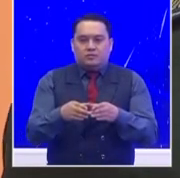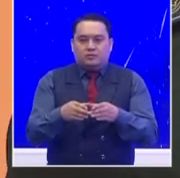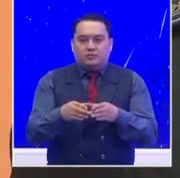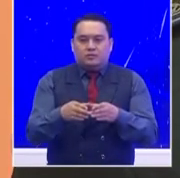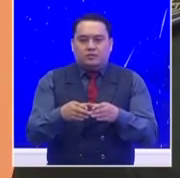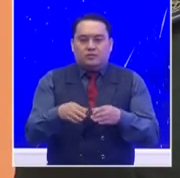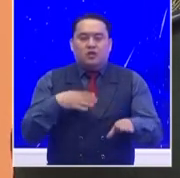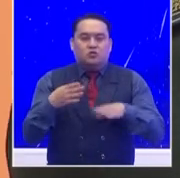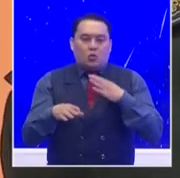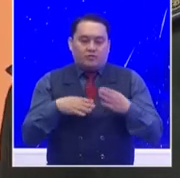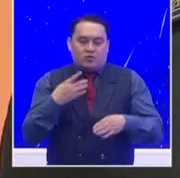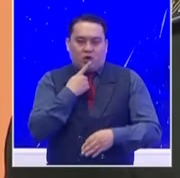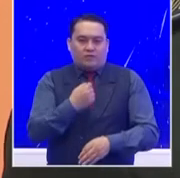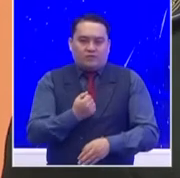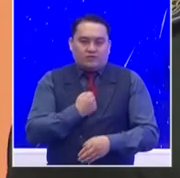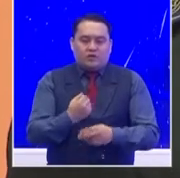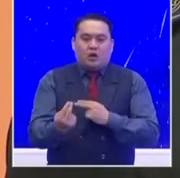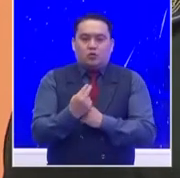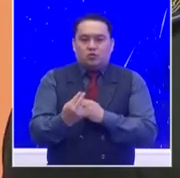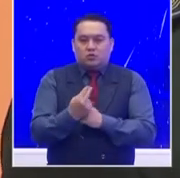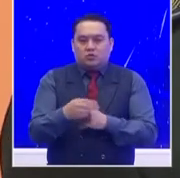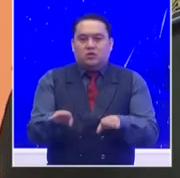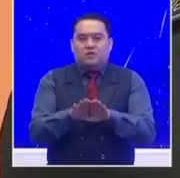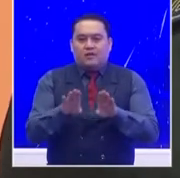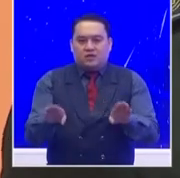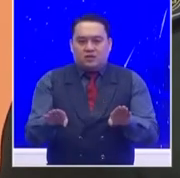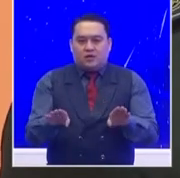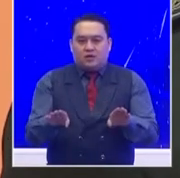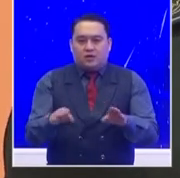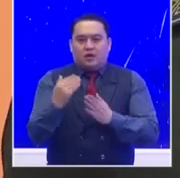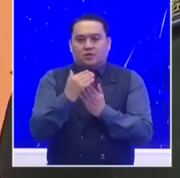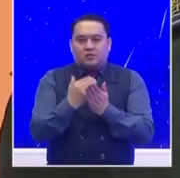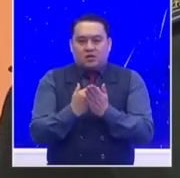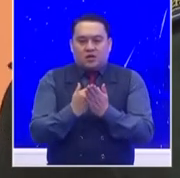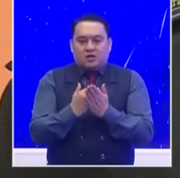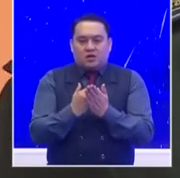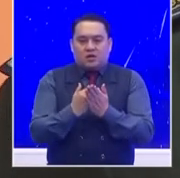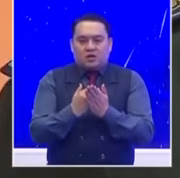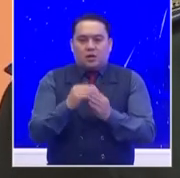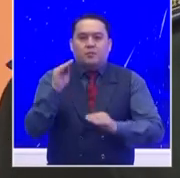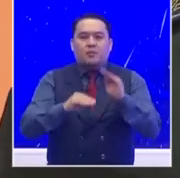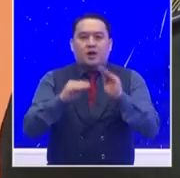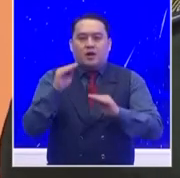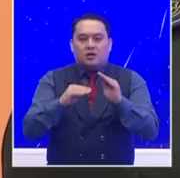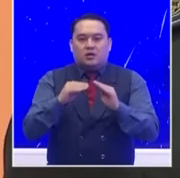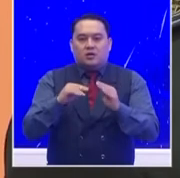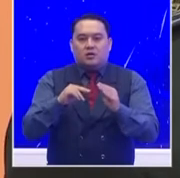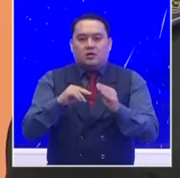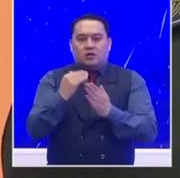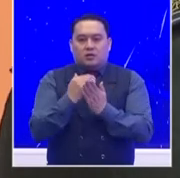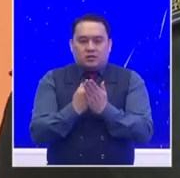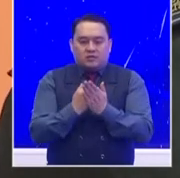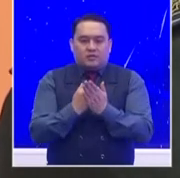на военные занятия военные занятия соответствие расписание именно составленной по программе кадетских классов